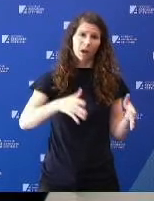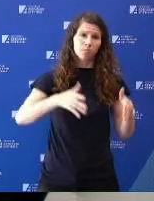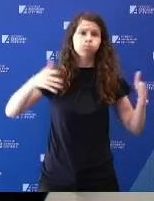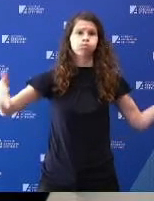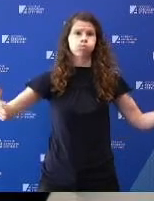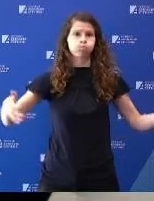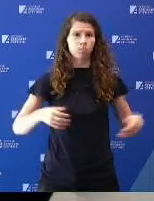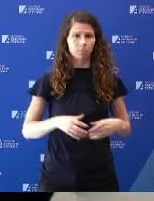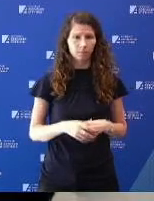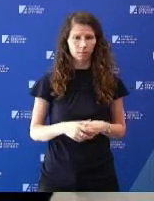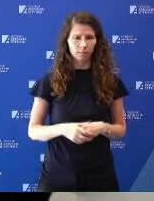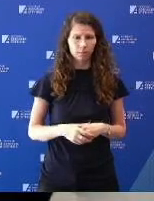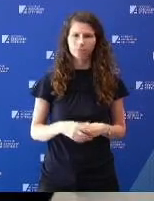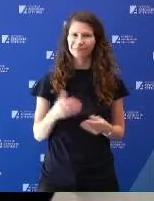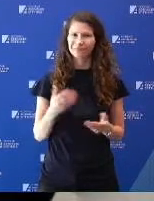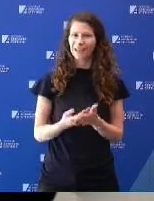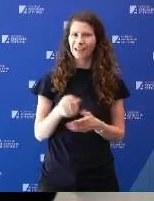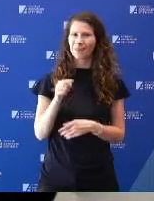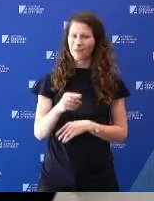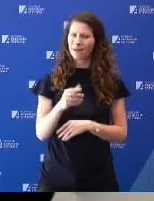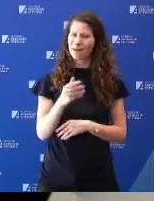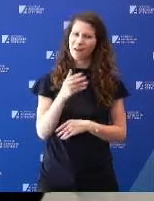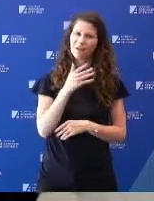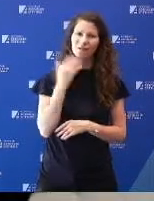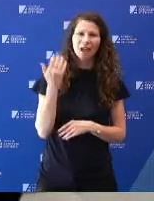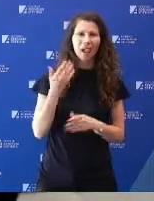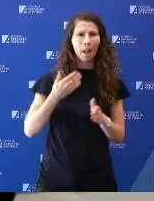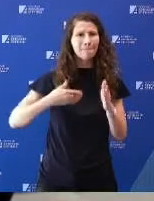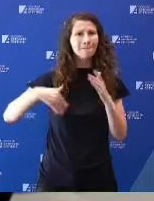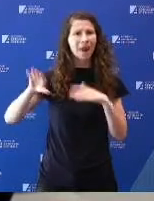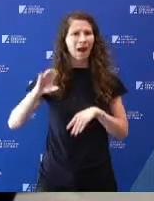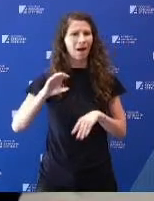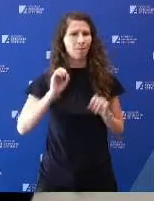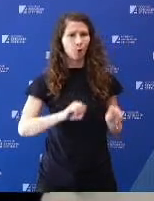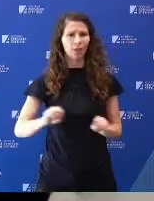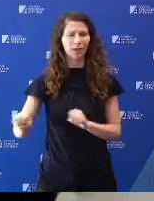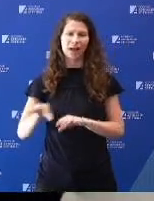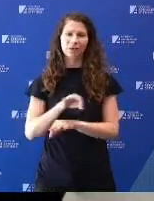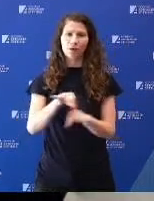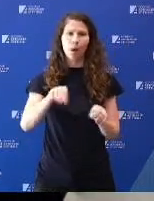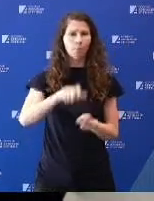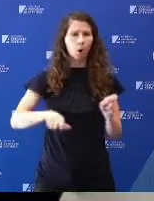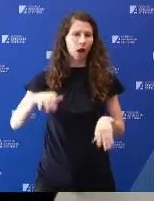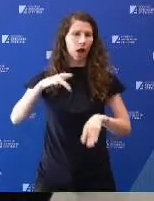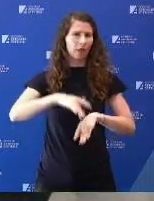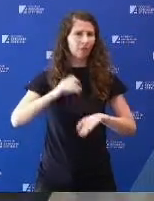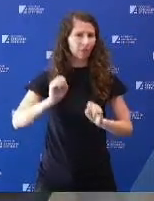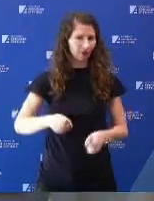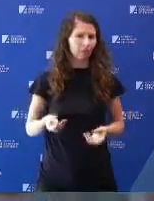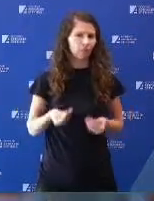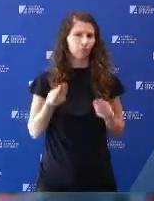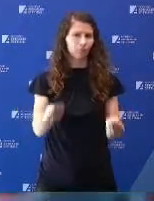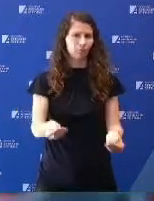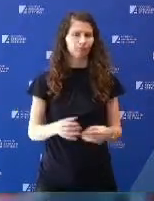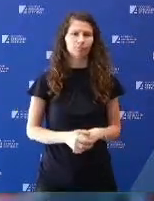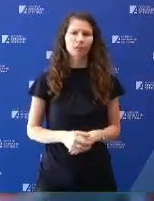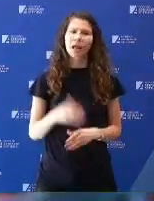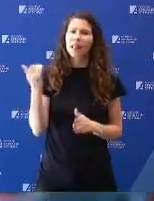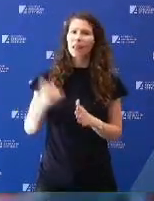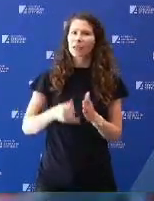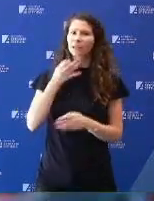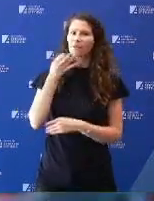Und da können wir natürlich noch viel mehr Angelegenheiten schaffen für unsere BürgerInnen. Noch eine letzte Frage, wieder